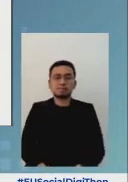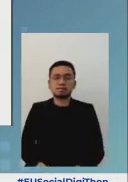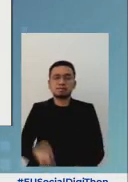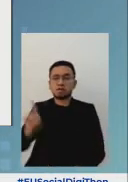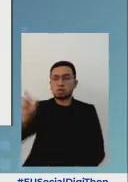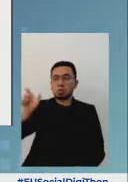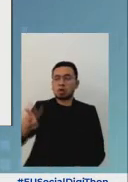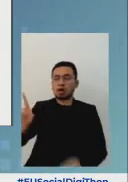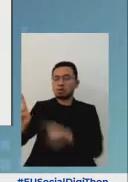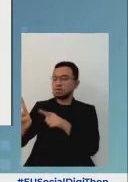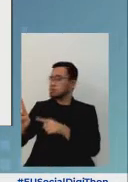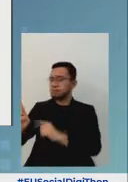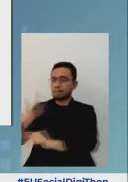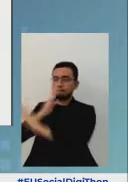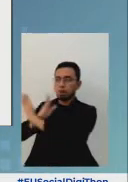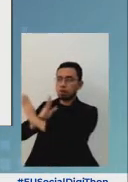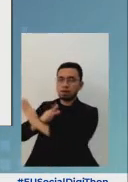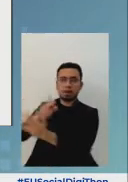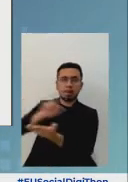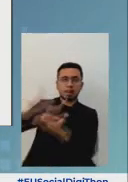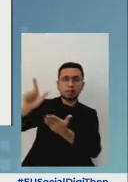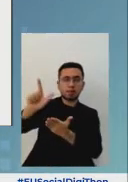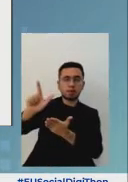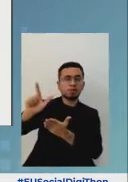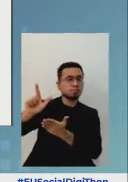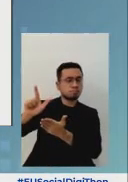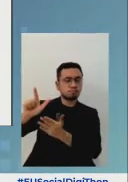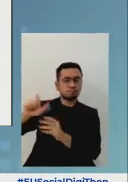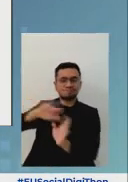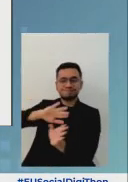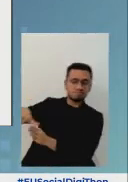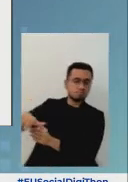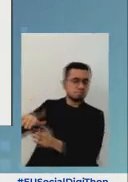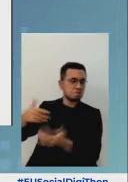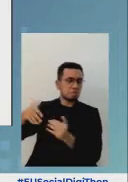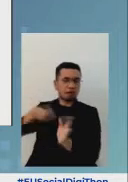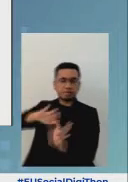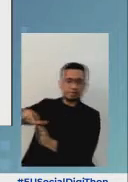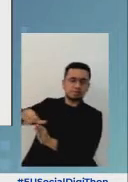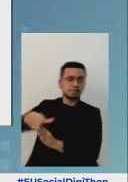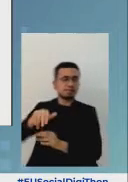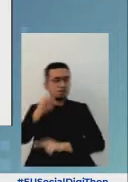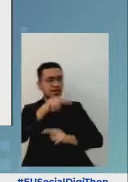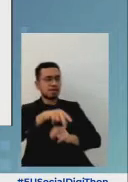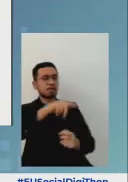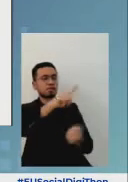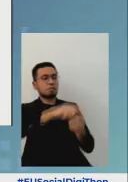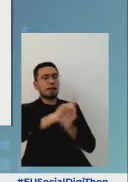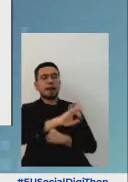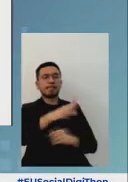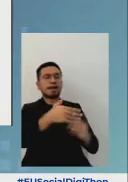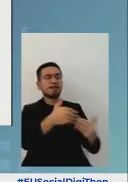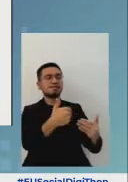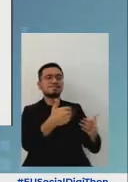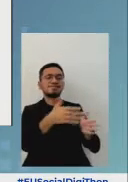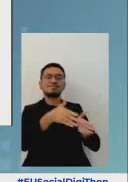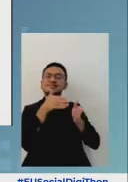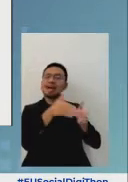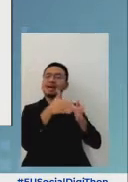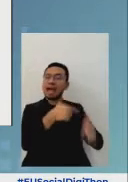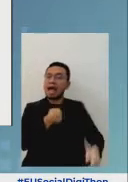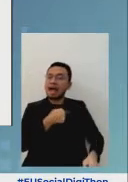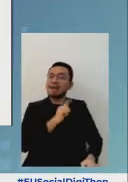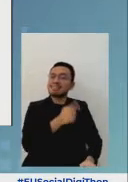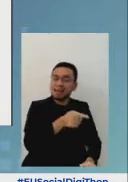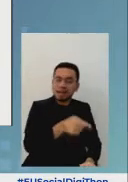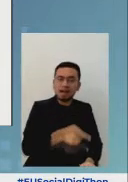dan report, ya, lalu cobalah kumpulkan teman-teman yang masih mencintai kita. Dan lebih banyak kok orang-orang